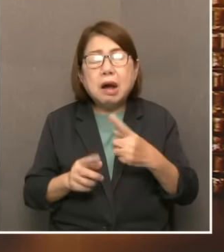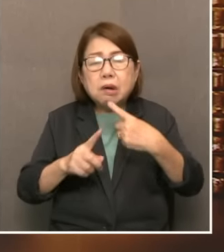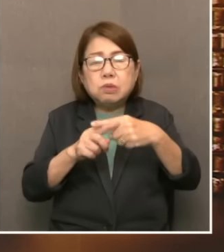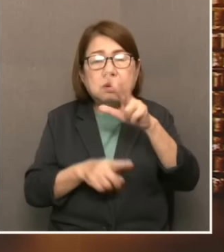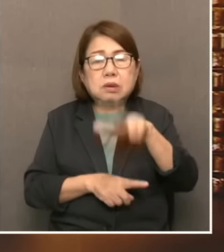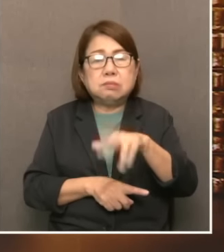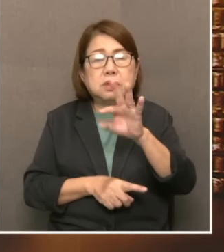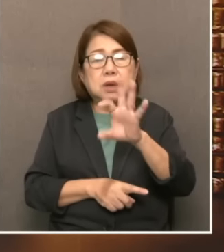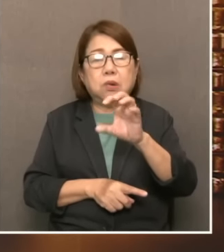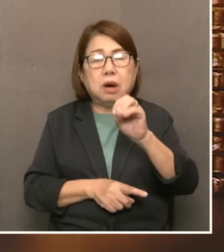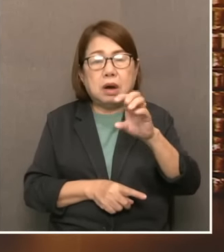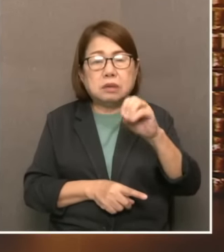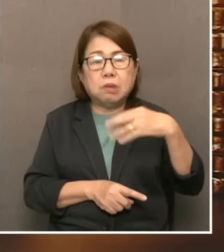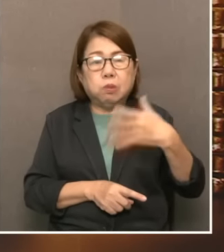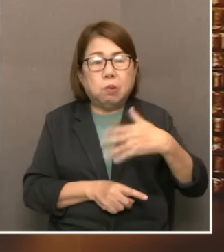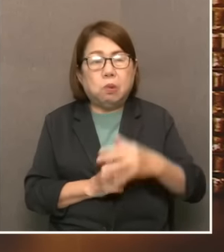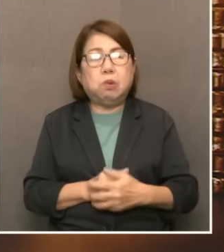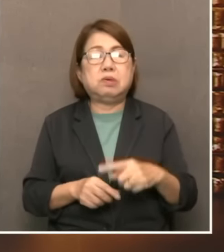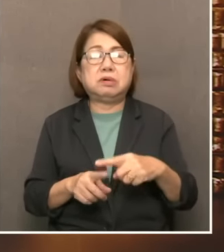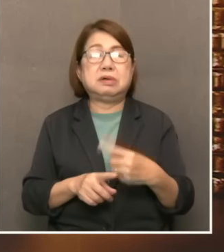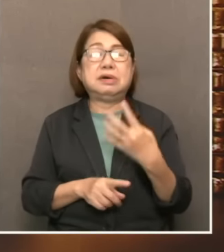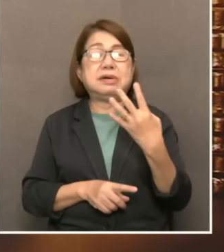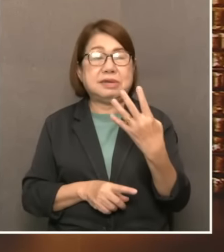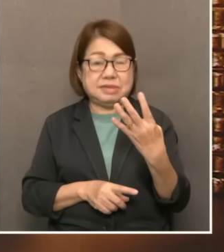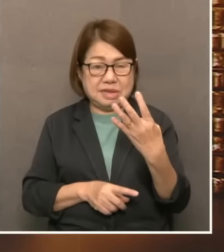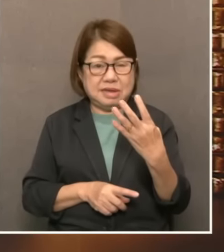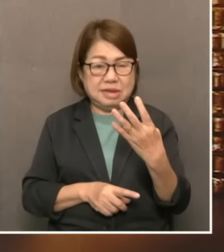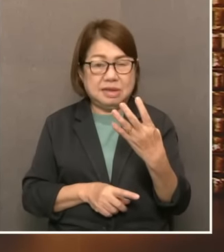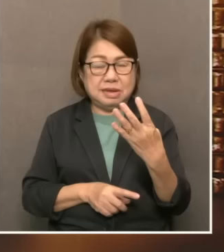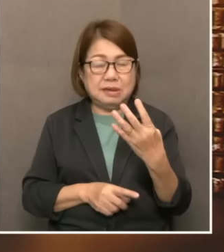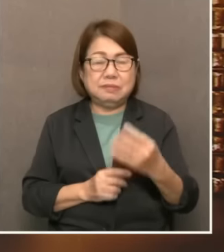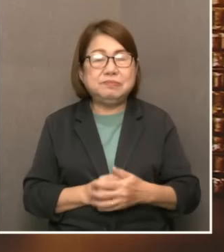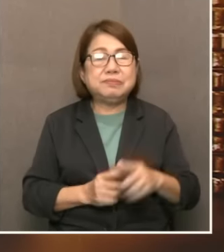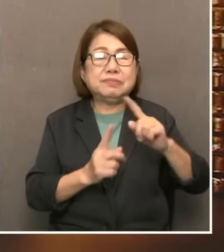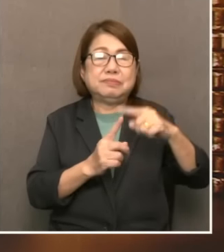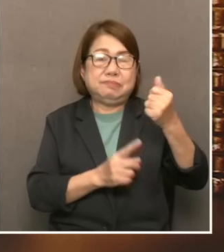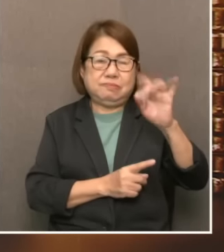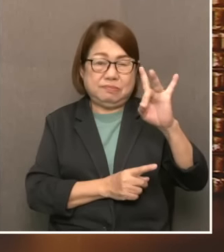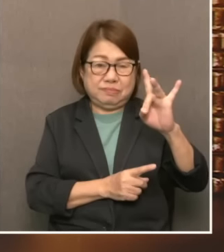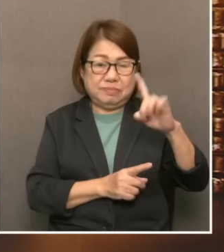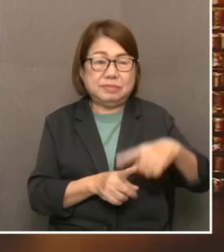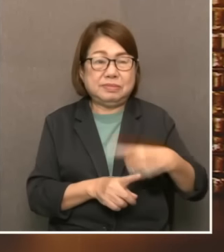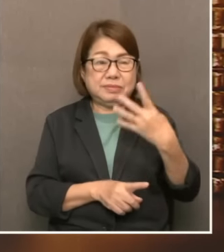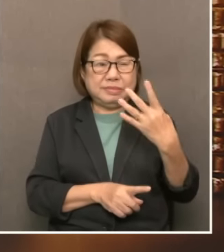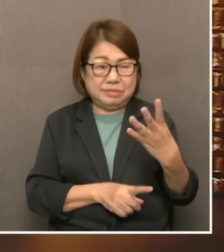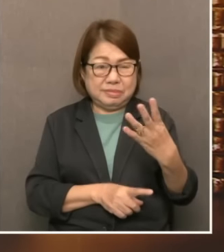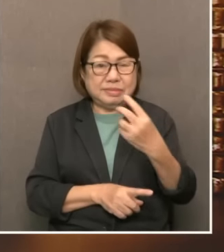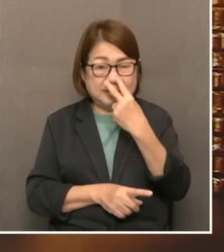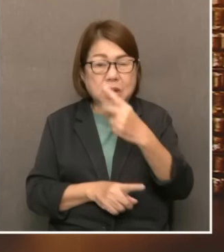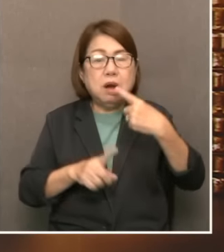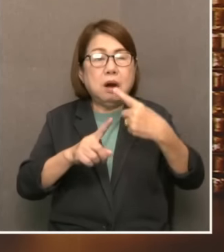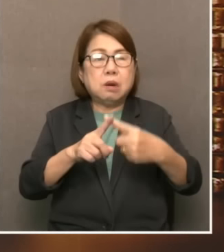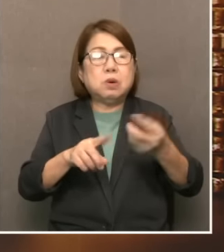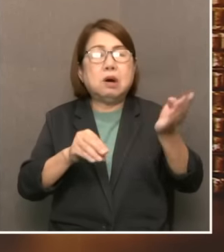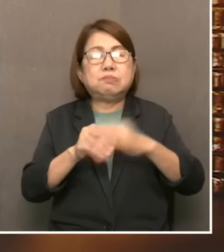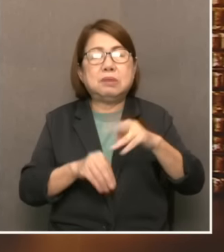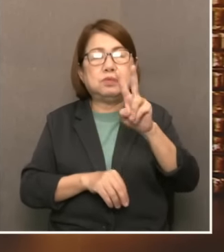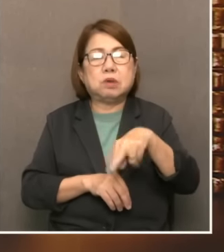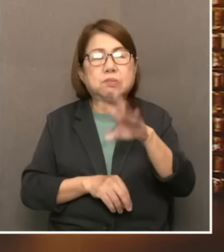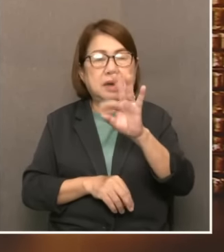3,900บาทและเมษายนนี้นะครับมาถึงวันที่18เมษายนนี้แล้วนะครับก็เห็นการปรับเพิ่มขึ้นมาสูงถึง